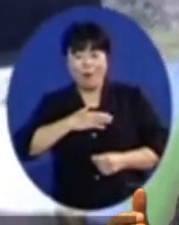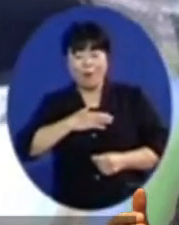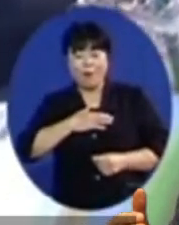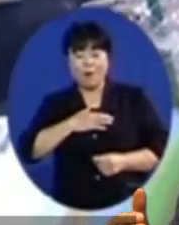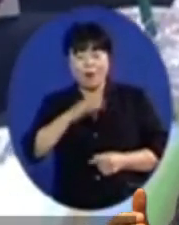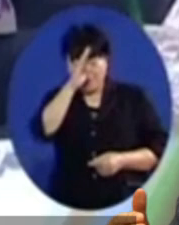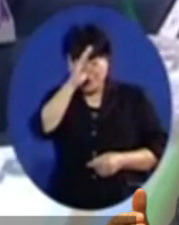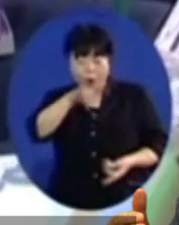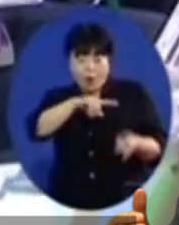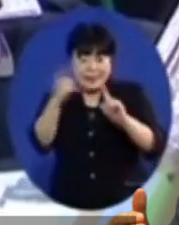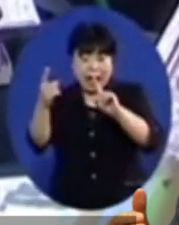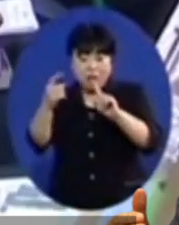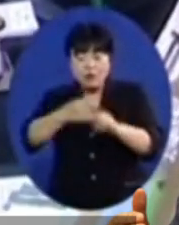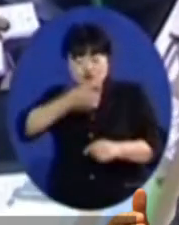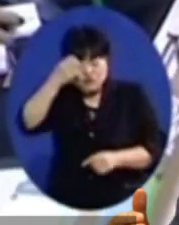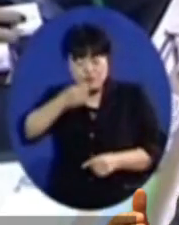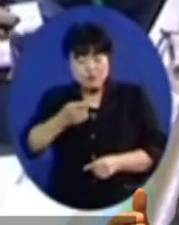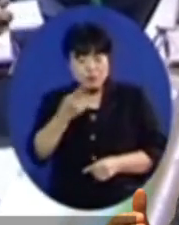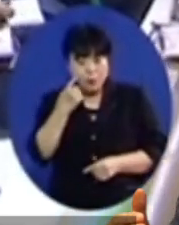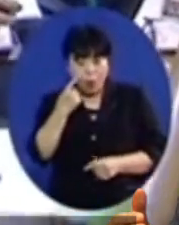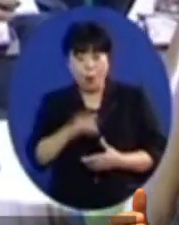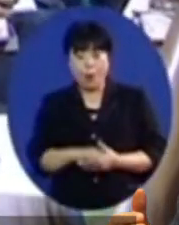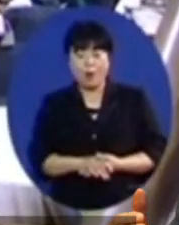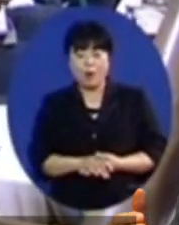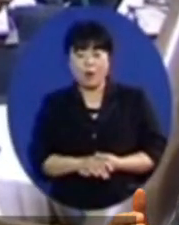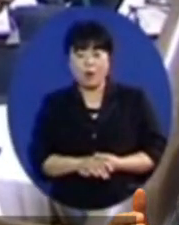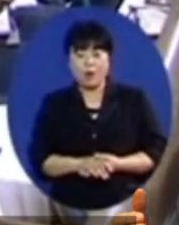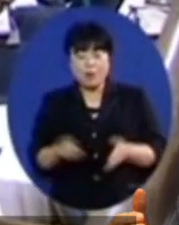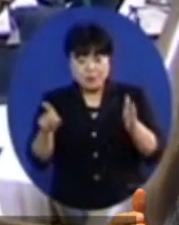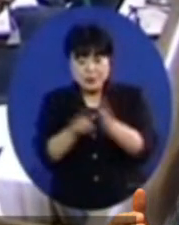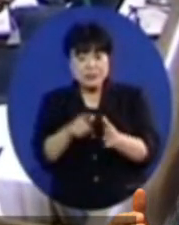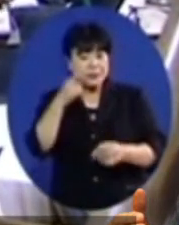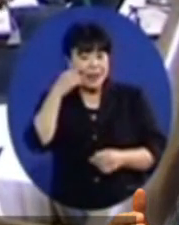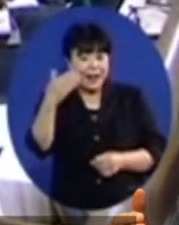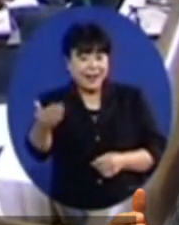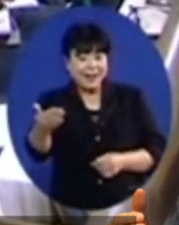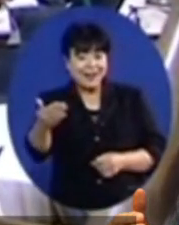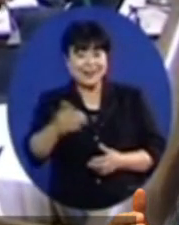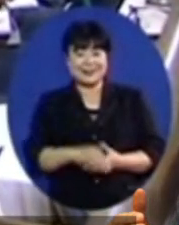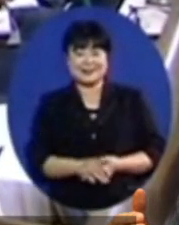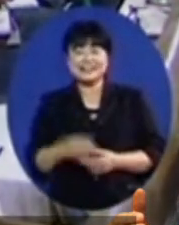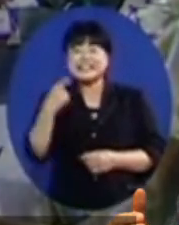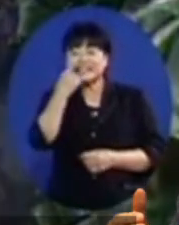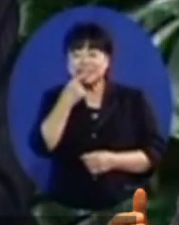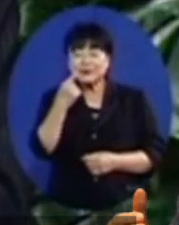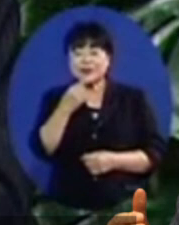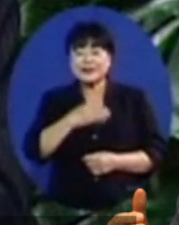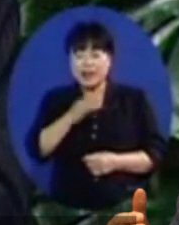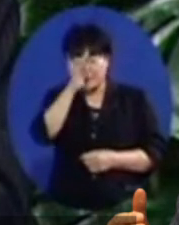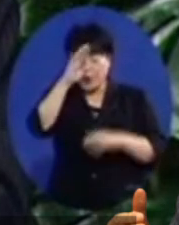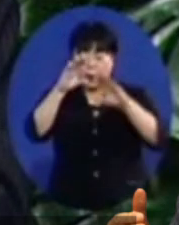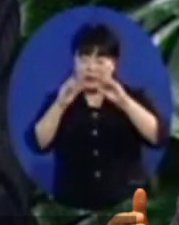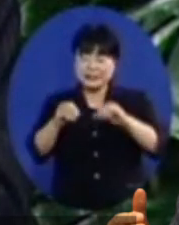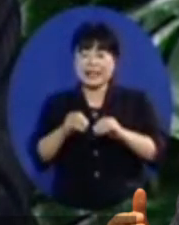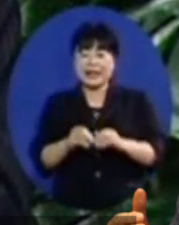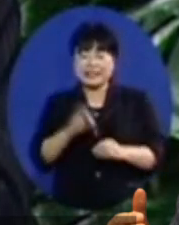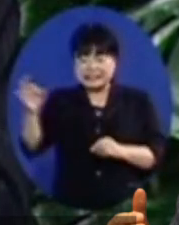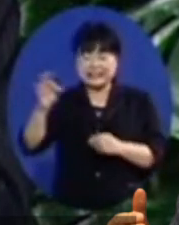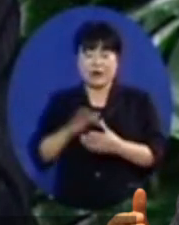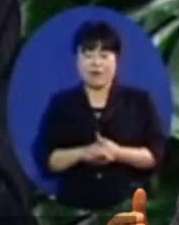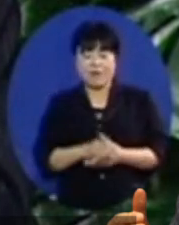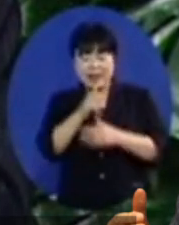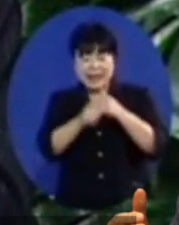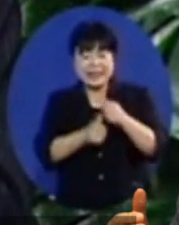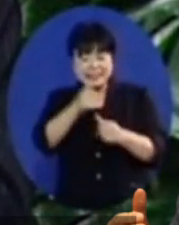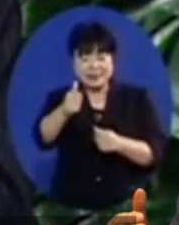나은 모습을 꿈꾸어 보고 믿습니다. 입술로 나는 나은 사람이라고 시인하고